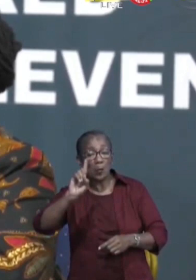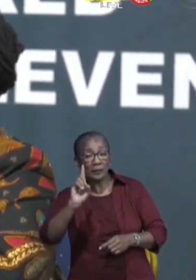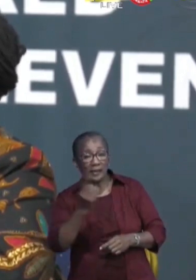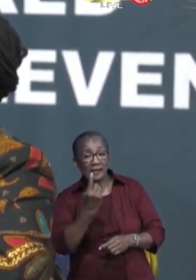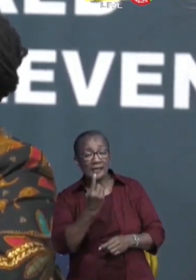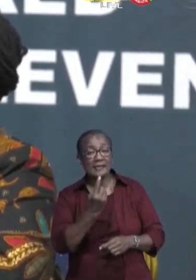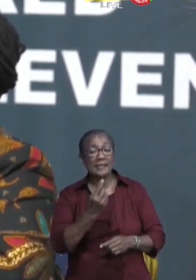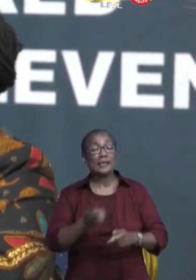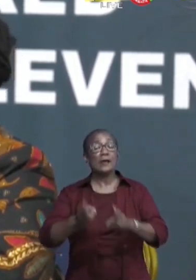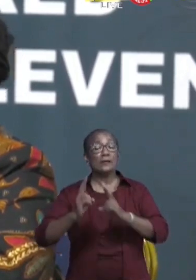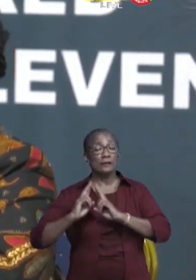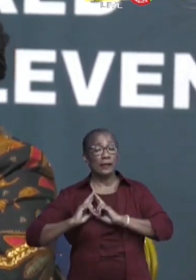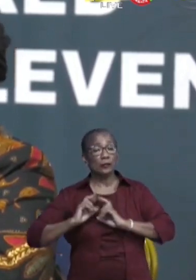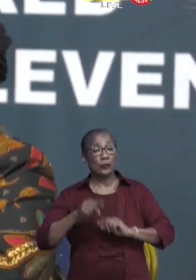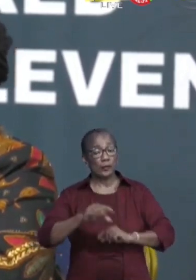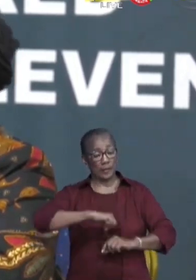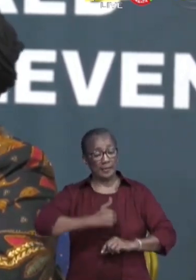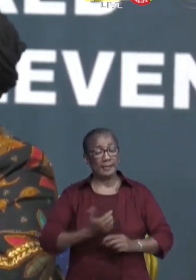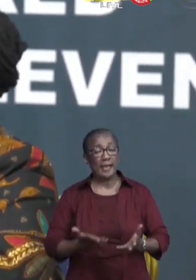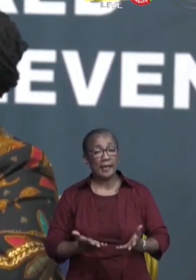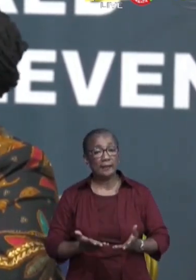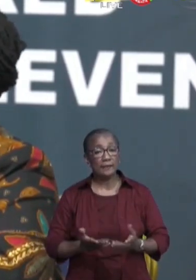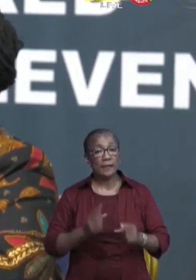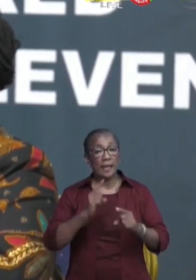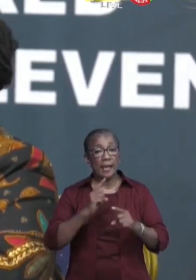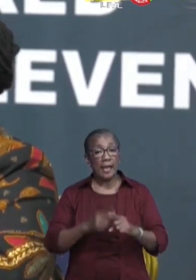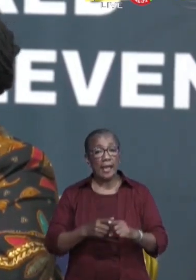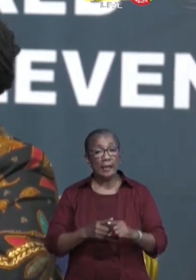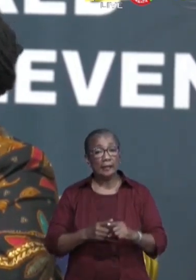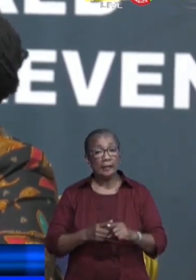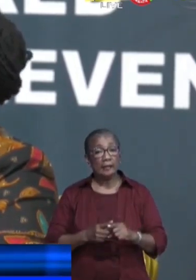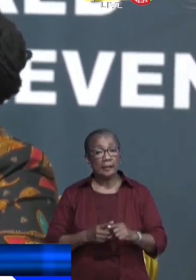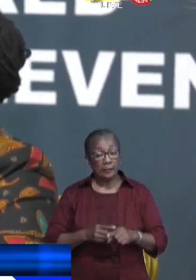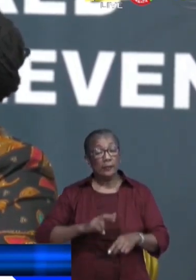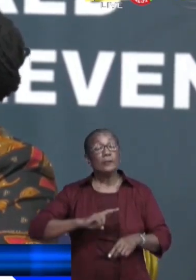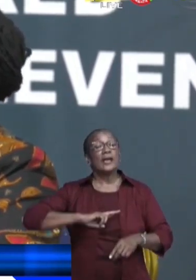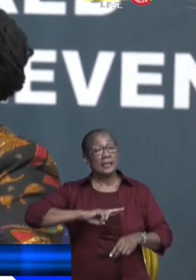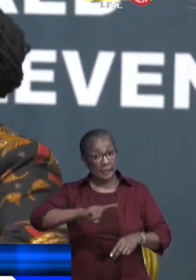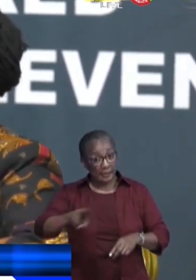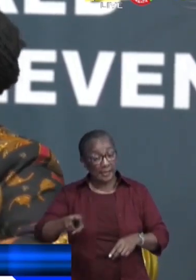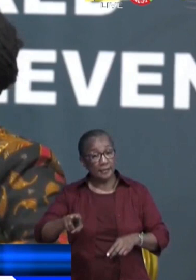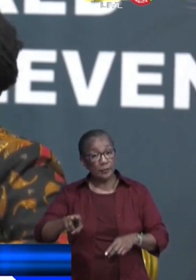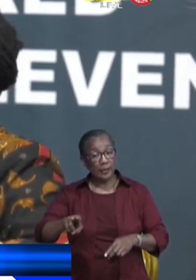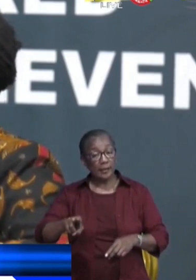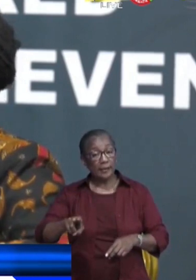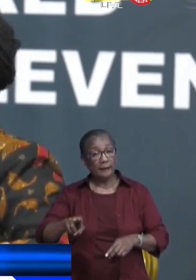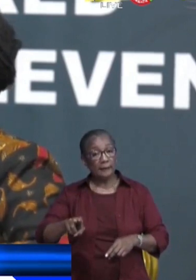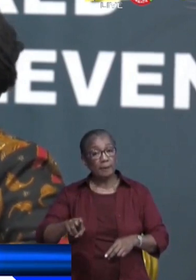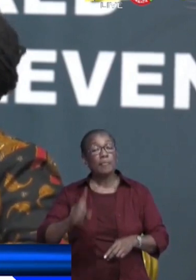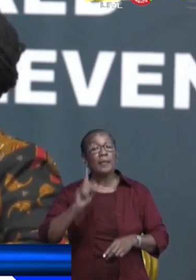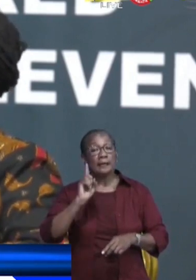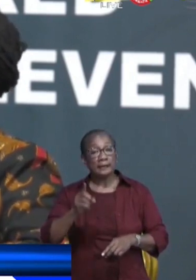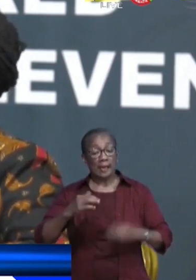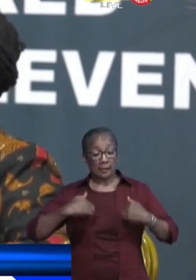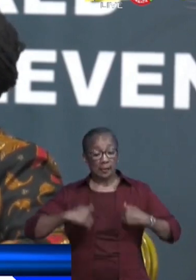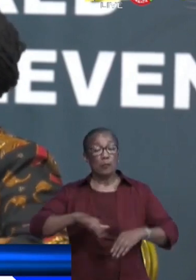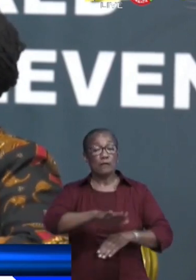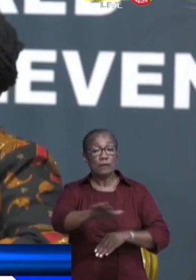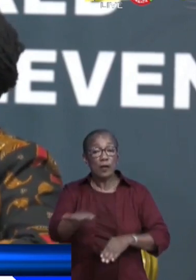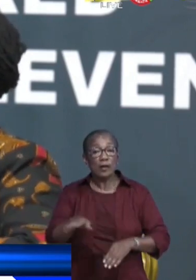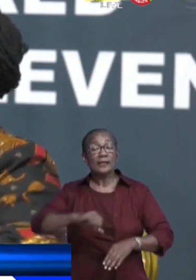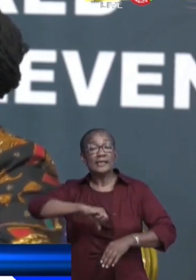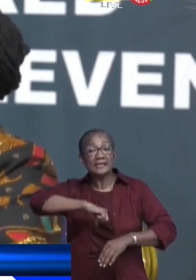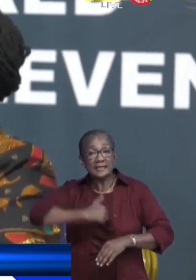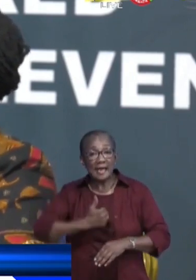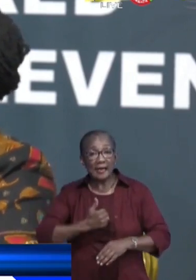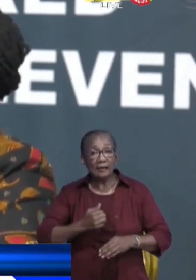de verantwoordelijkheid ligt bij jezelf. En men is er helemaal mee akkoord mee dat de bevolking zelf